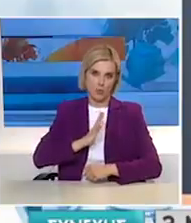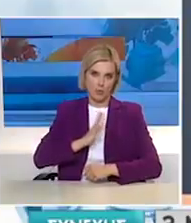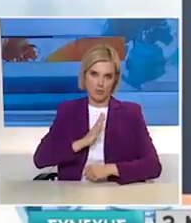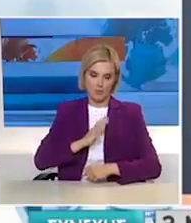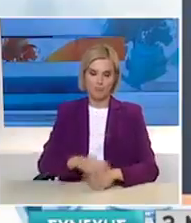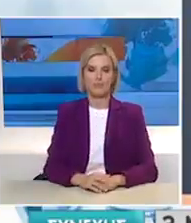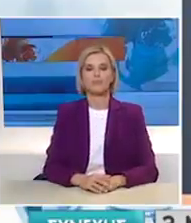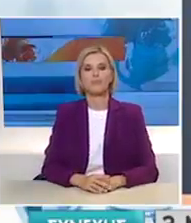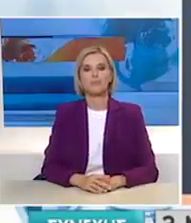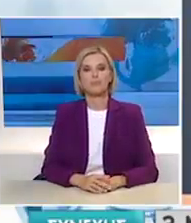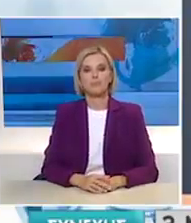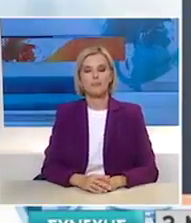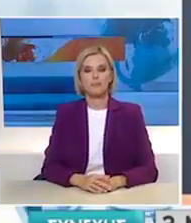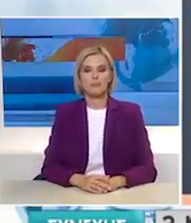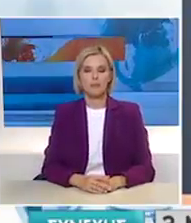ανθρώπους ηλικίας